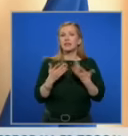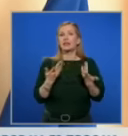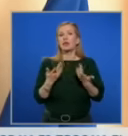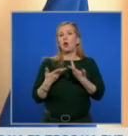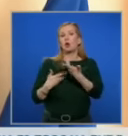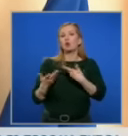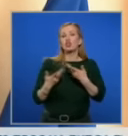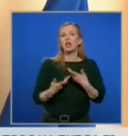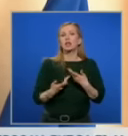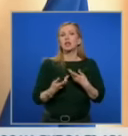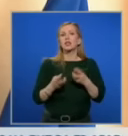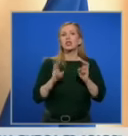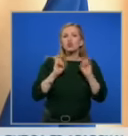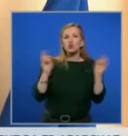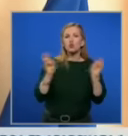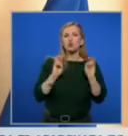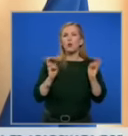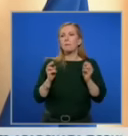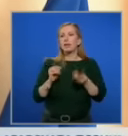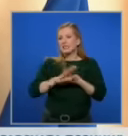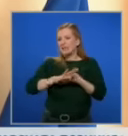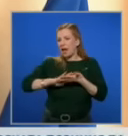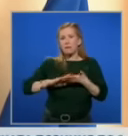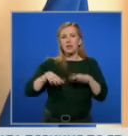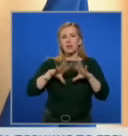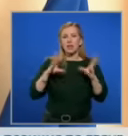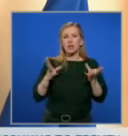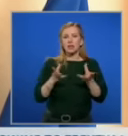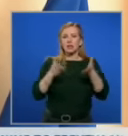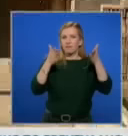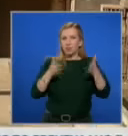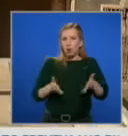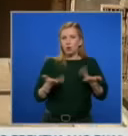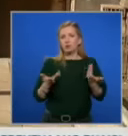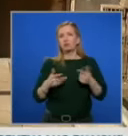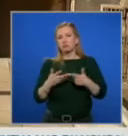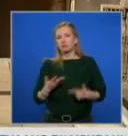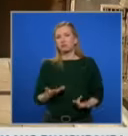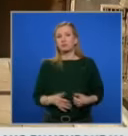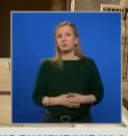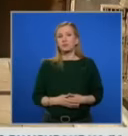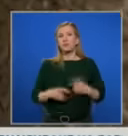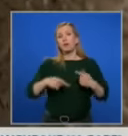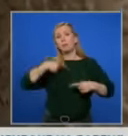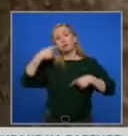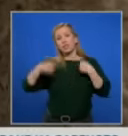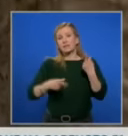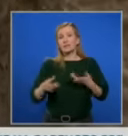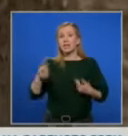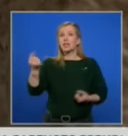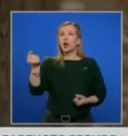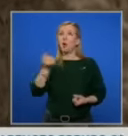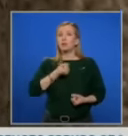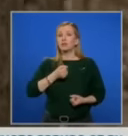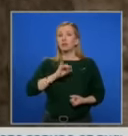шум, цапане там на общите части и други от този род. Последствията явно идват след убийството на